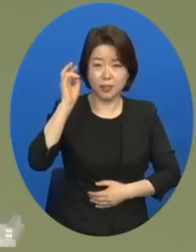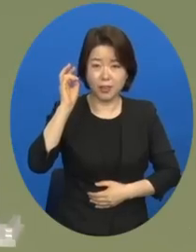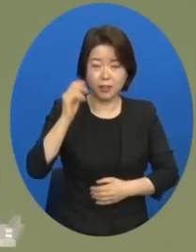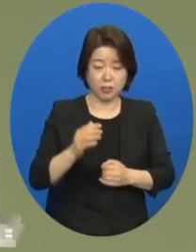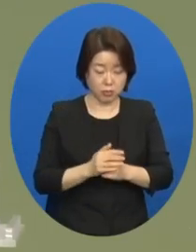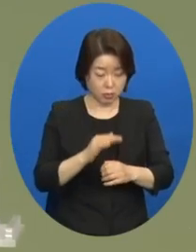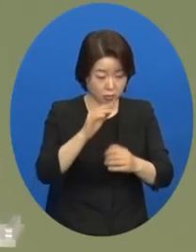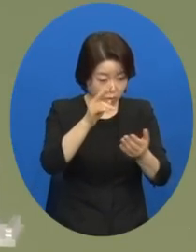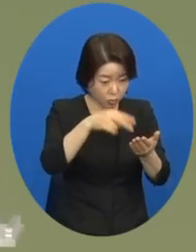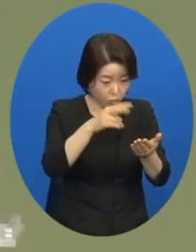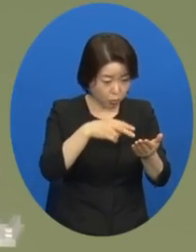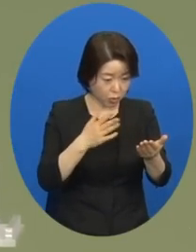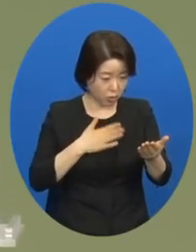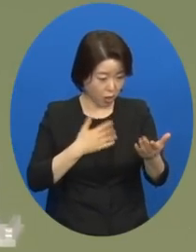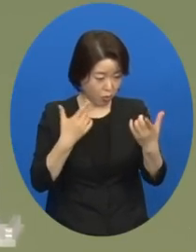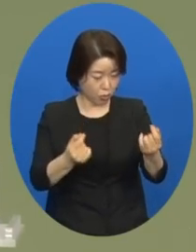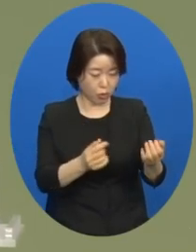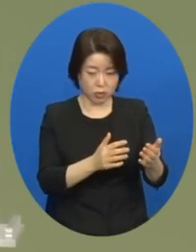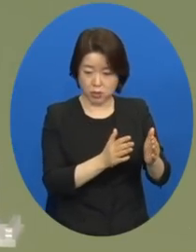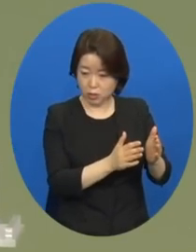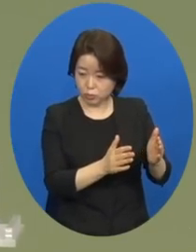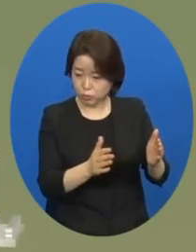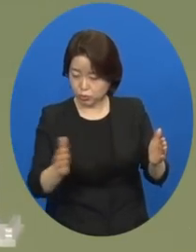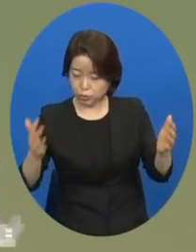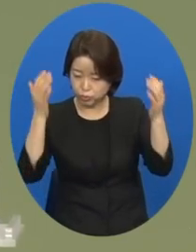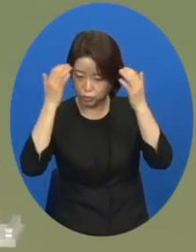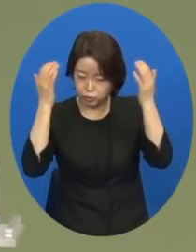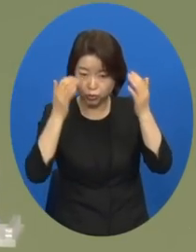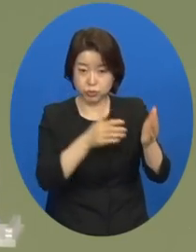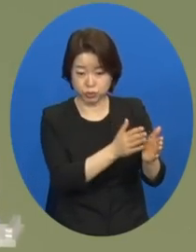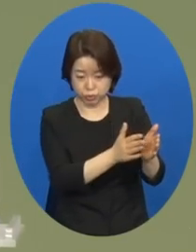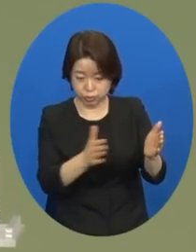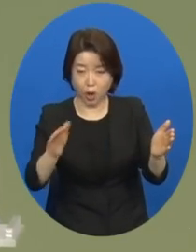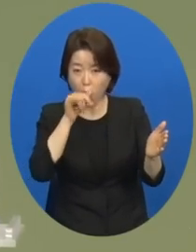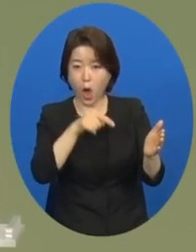나하고 똑같은 길을 이렇게 걸어갔구나 싶으니까